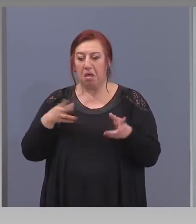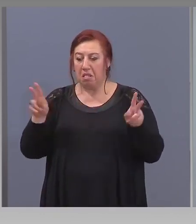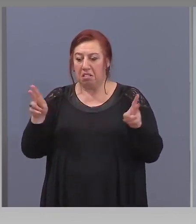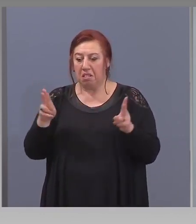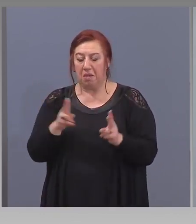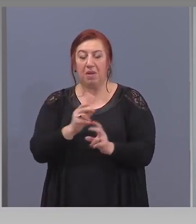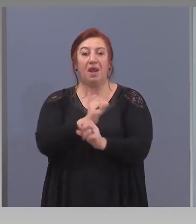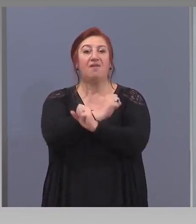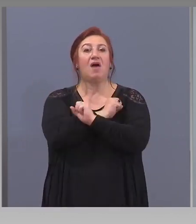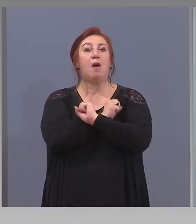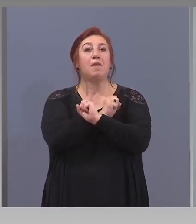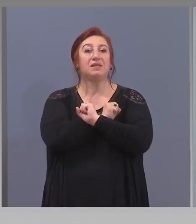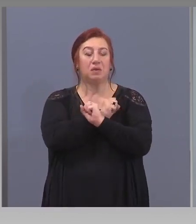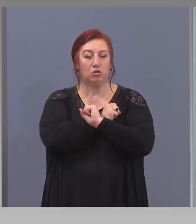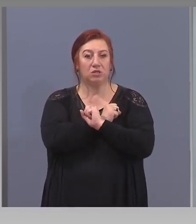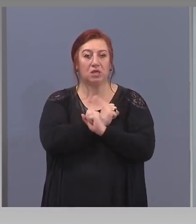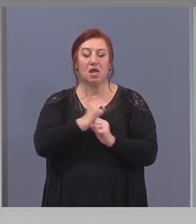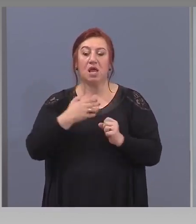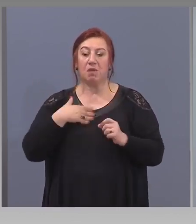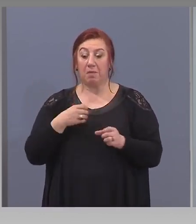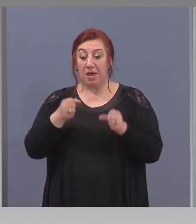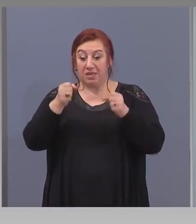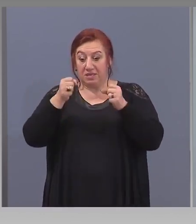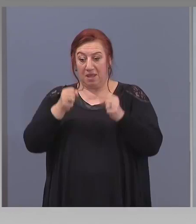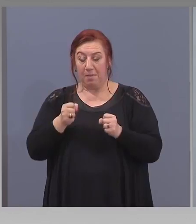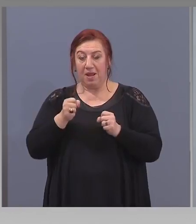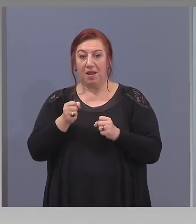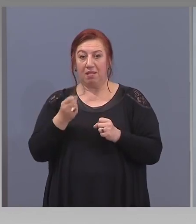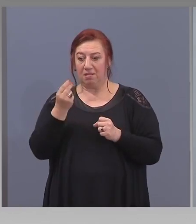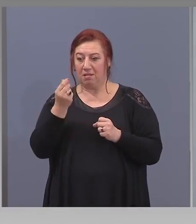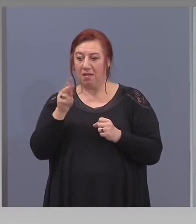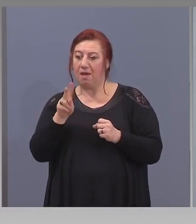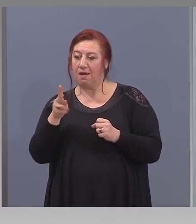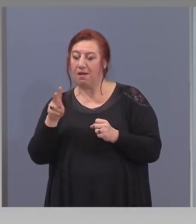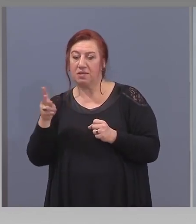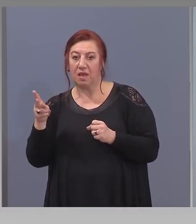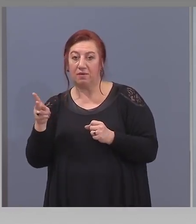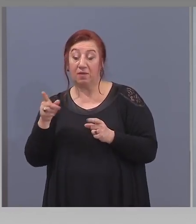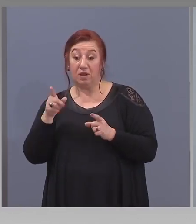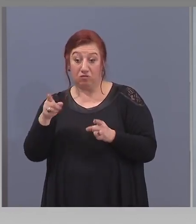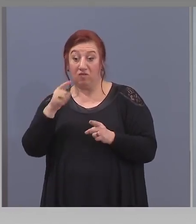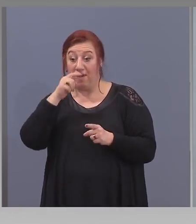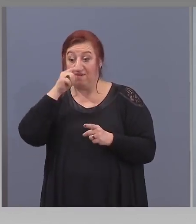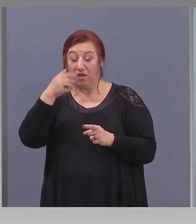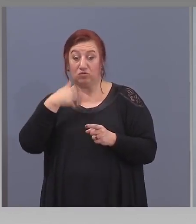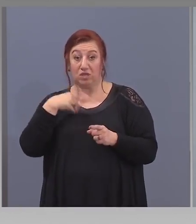фискален резерв. От това сме се ръководили.